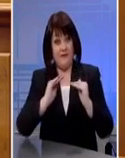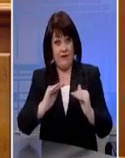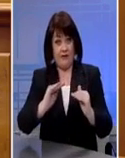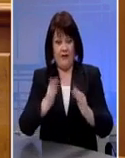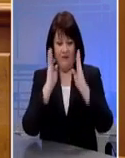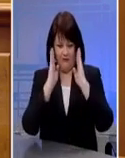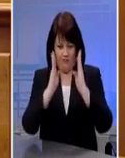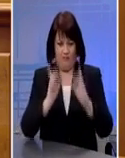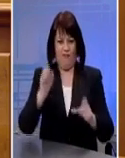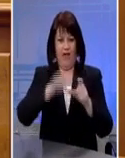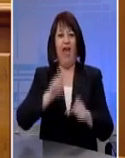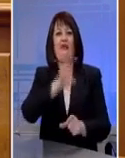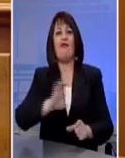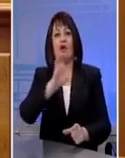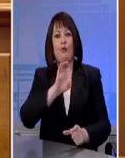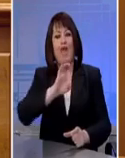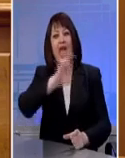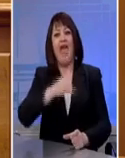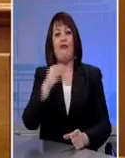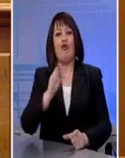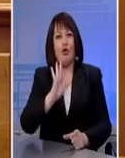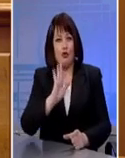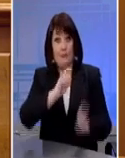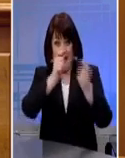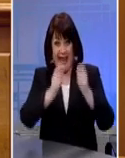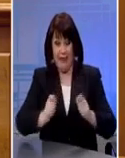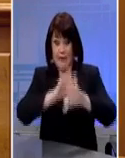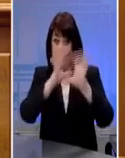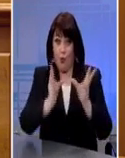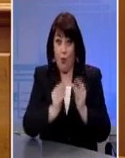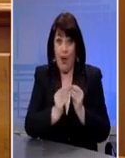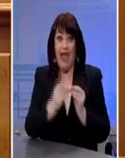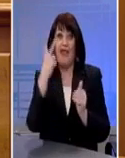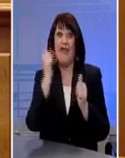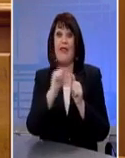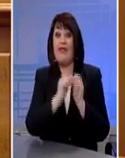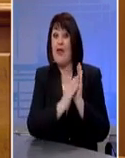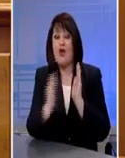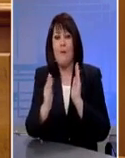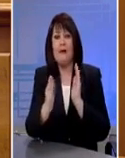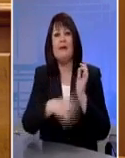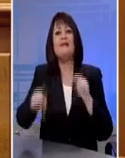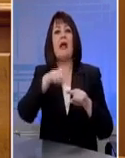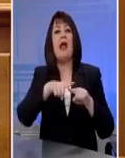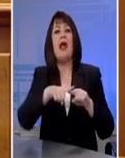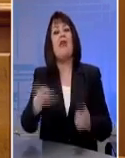στην Ευρώπη, που ξεκινήσει τις μεταρρυθμίσεις σε όλα τα επίπεδα, μέσα σε 2 μήνες η χώρα θα έχει επανέλθει σε